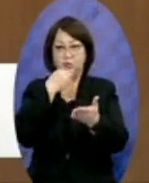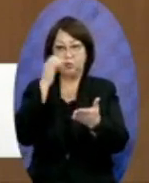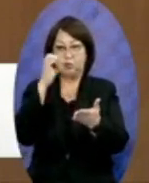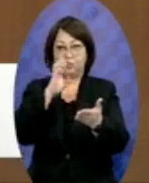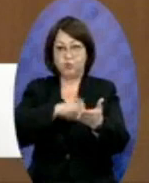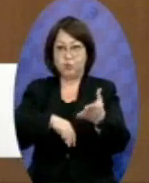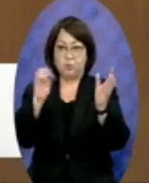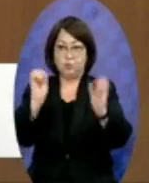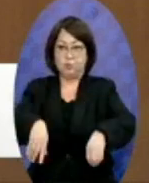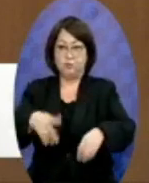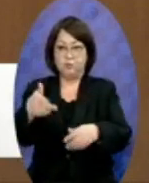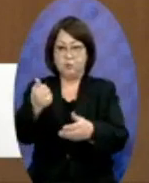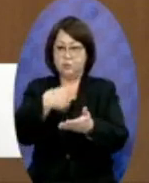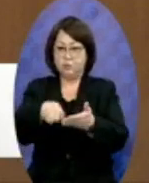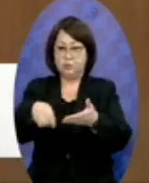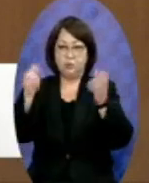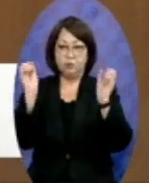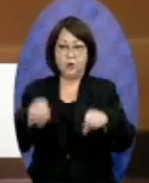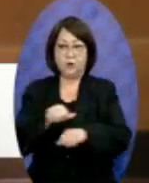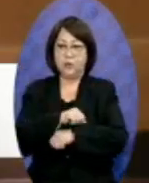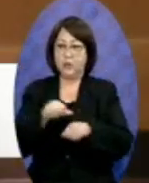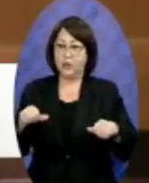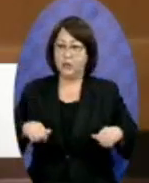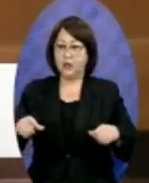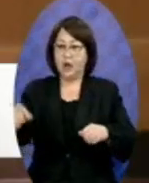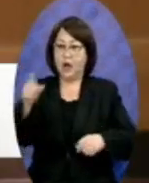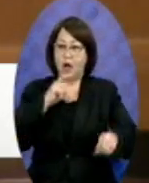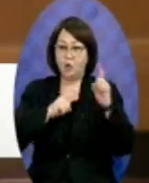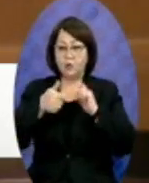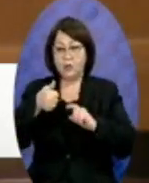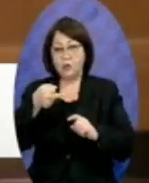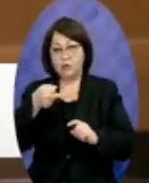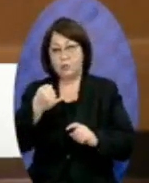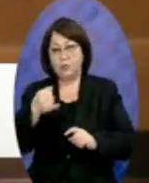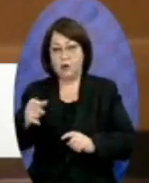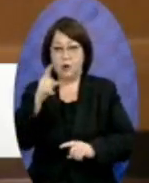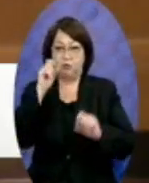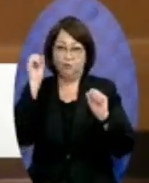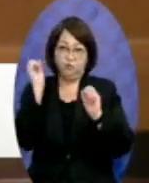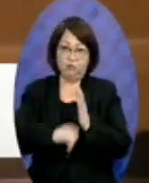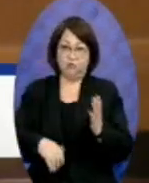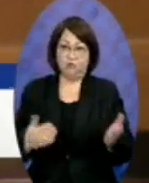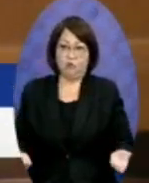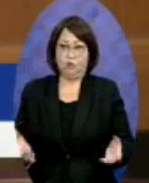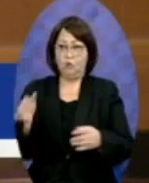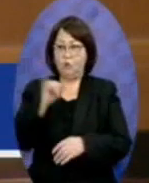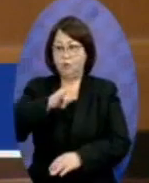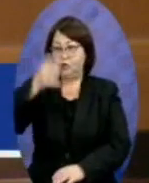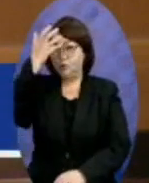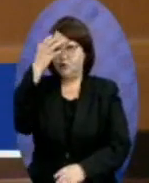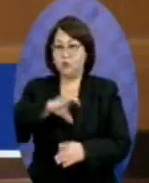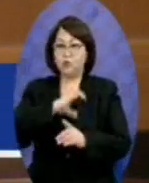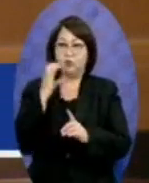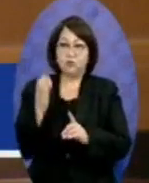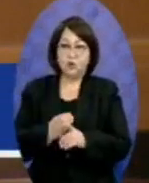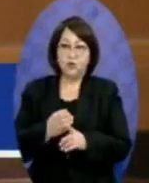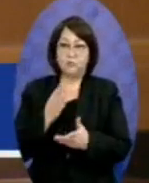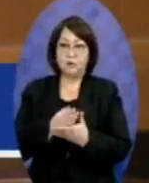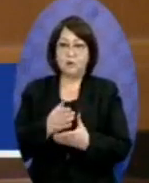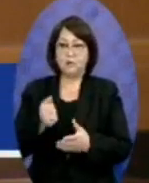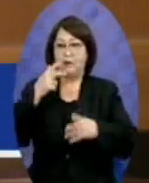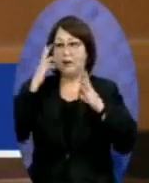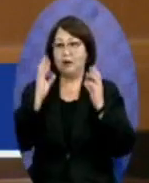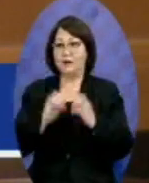бол тэгээд одоо энэ ард түмнэрээ дүнгээ тавиулъя. Улс төрийн соёл гэж нэг юм байгаа л да. Тэгээд тэрийгээ та нар бас барьж ажиллаарэ.